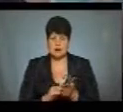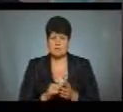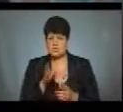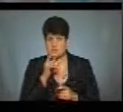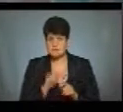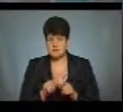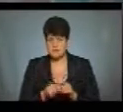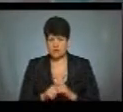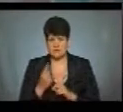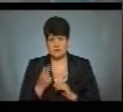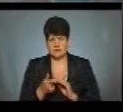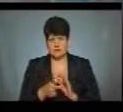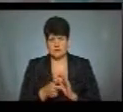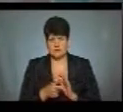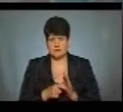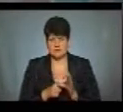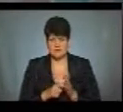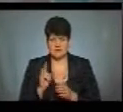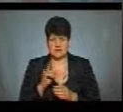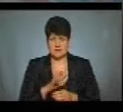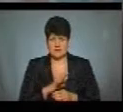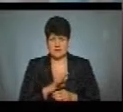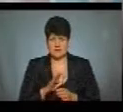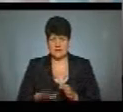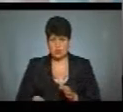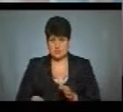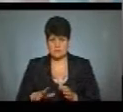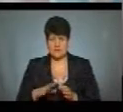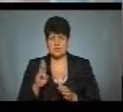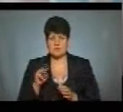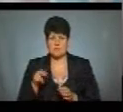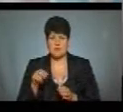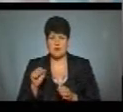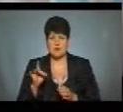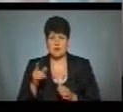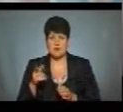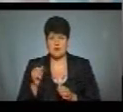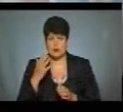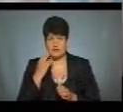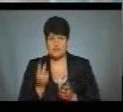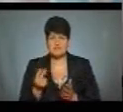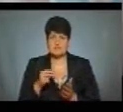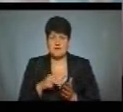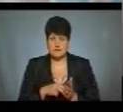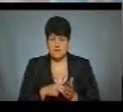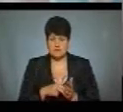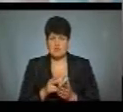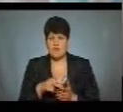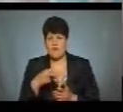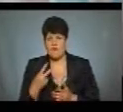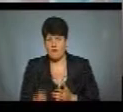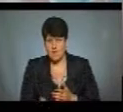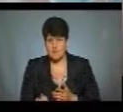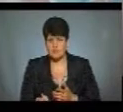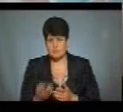перевірки в одній з аудиторій дитини було на нозі стояла шпаргалка, і коли вона вставала для огляду, шпаргалка впала на землю, і